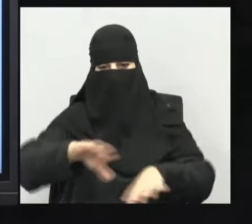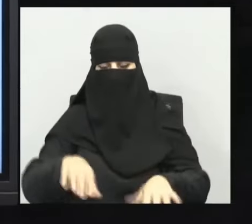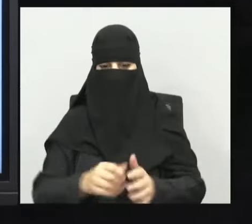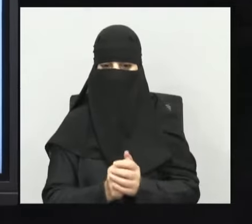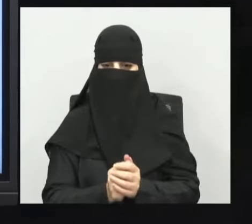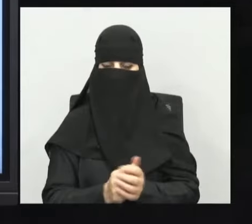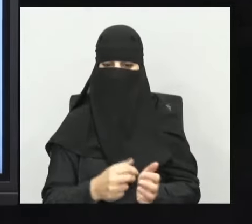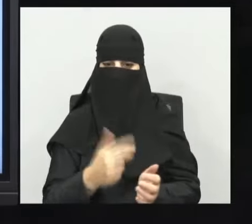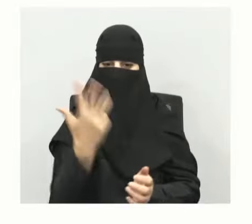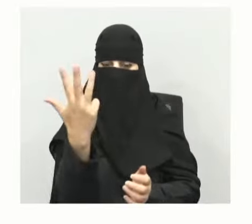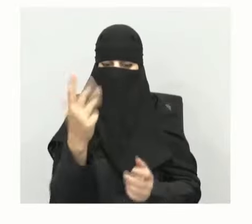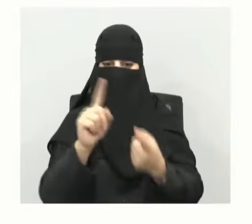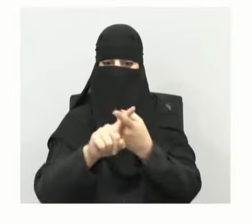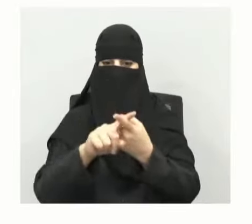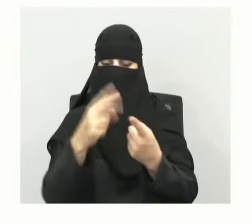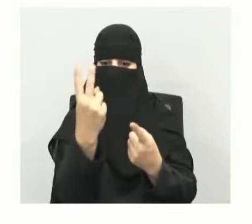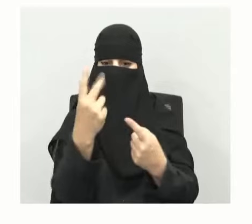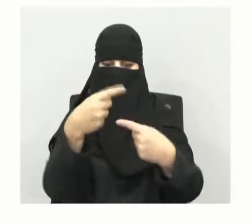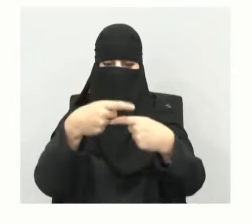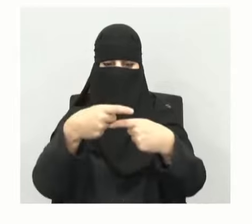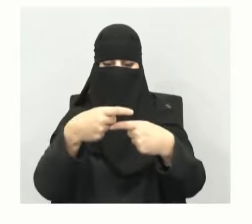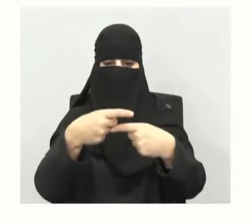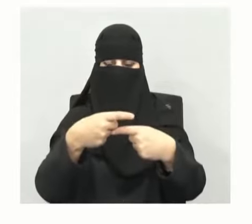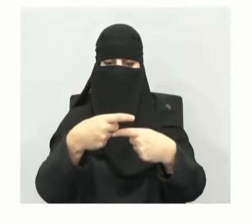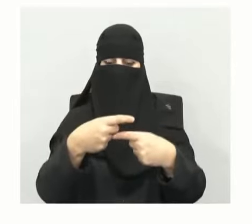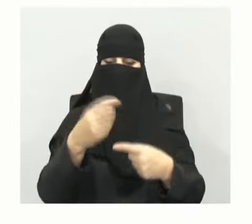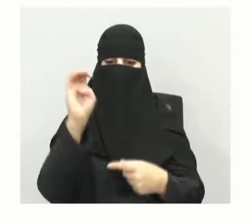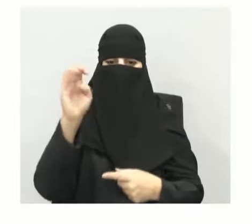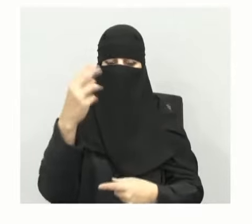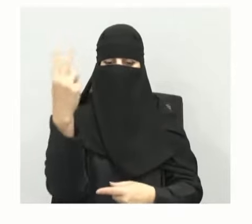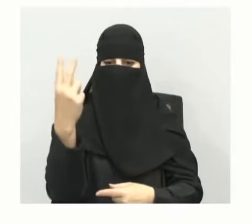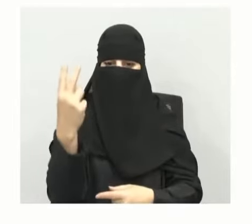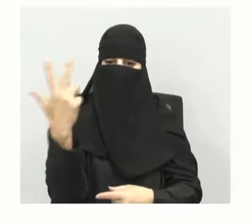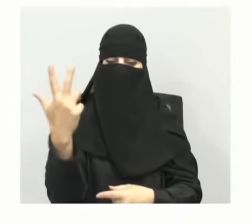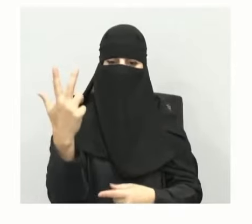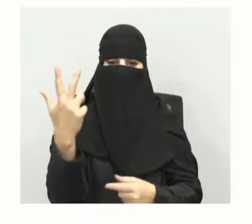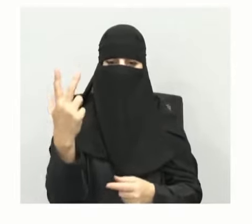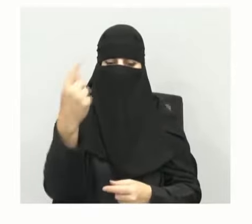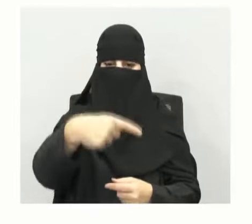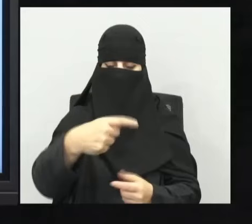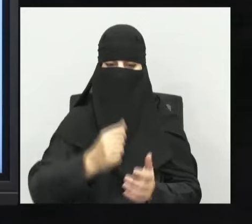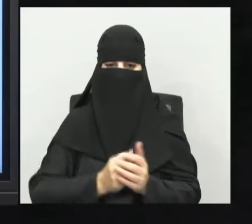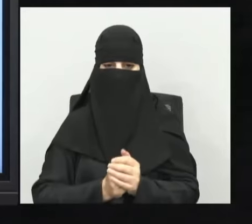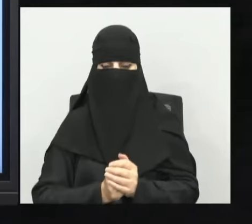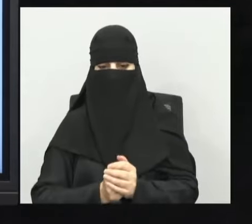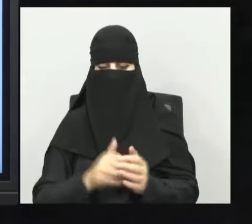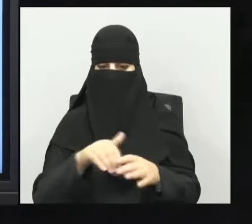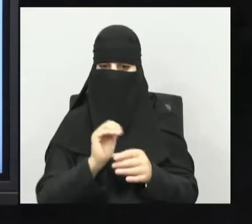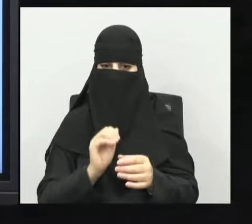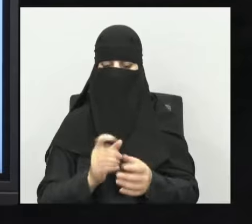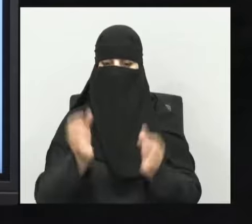اذا تسعه مضروبه في اثنين سيكون ناتجها ثمانيه عشر اذا نكتب في المخرجات ثمانيه عشر دائما